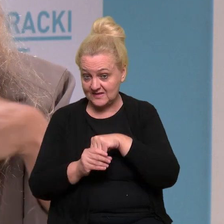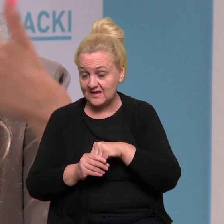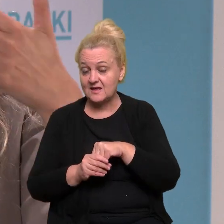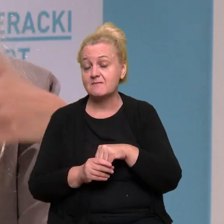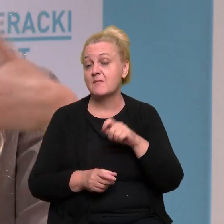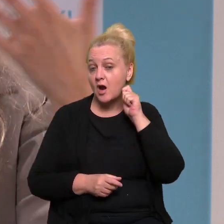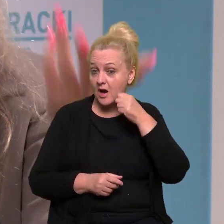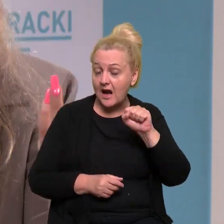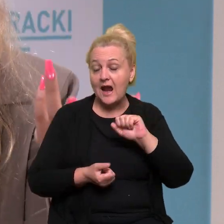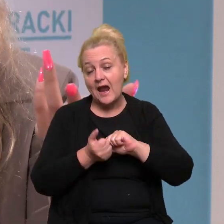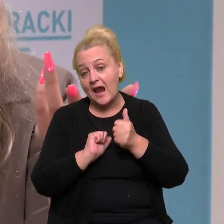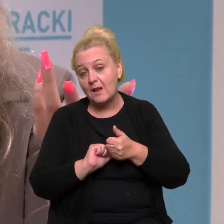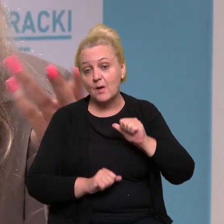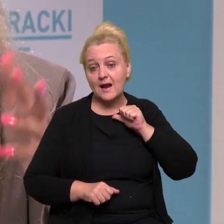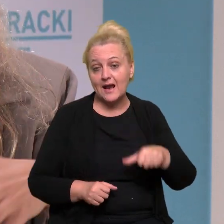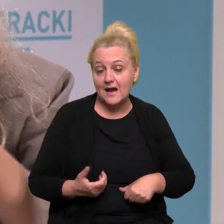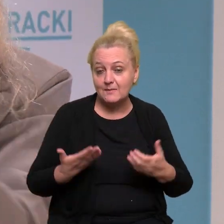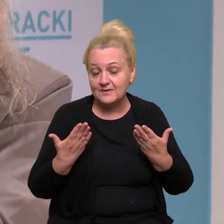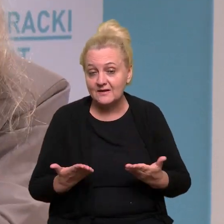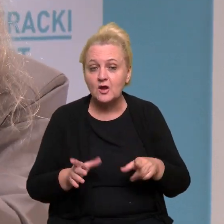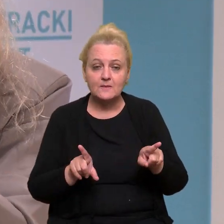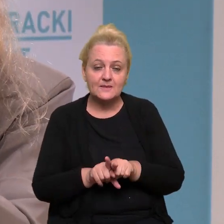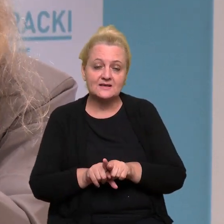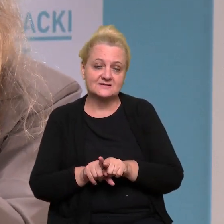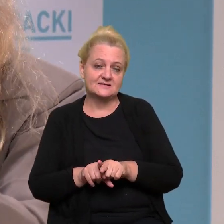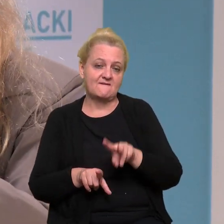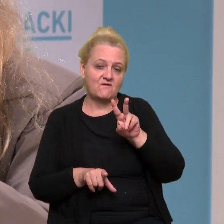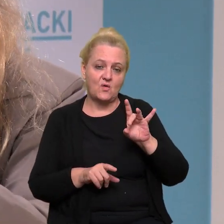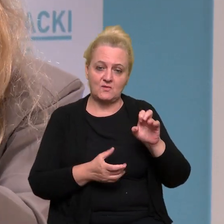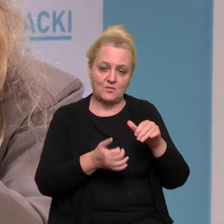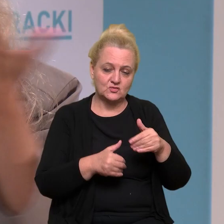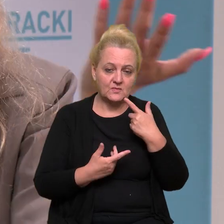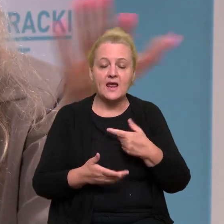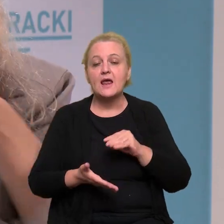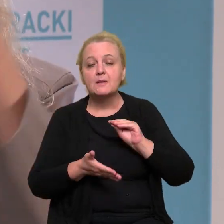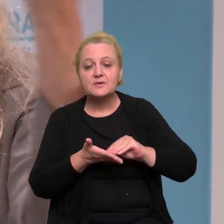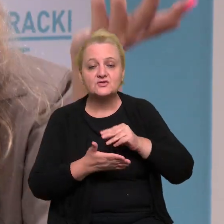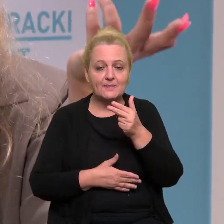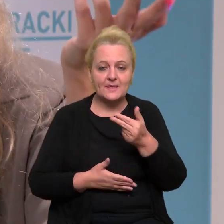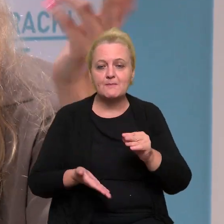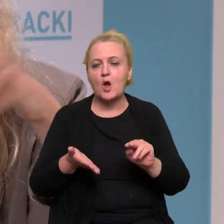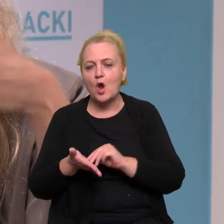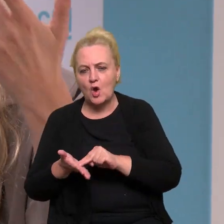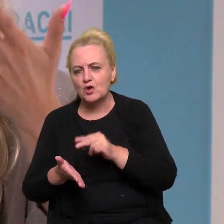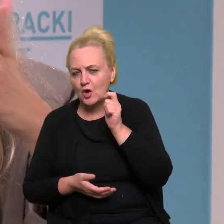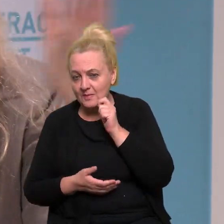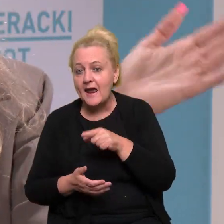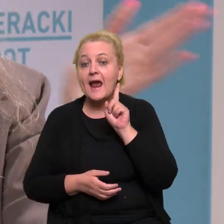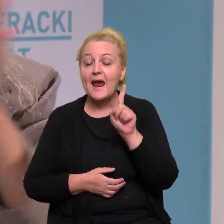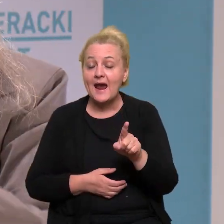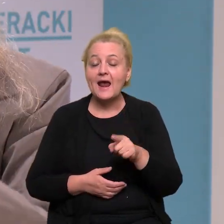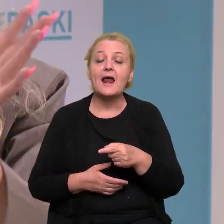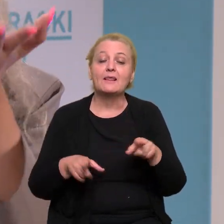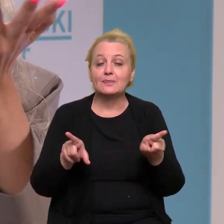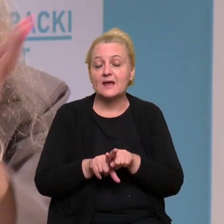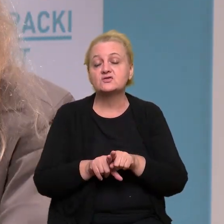kapitalistyczny konstrukt marktowy? To samo można powiedzieć o Vogue. Pisze o menstruacji, ale jednocześnie są różne